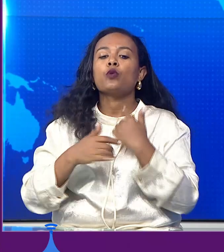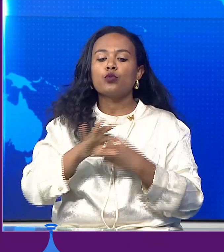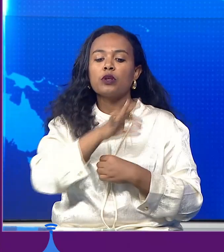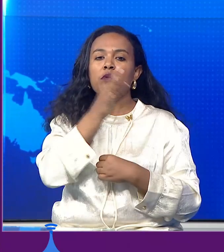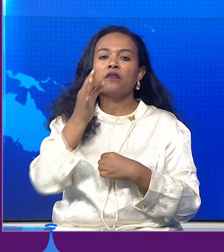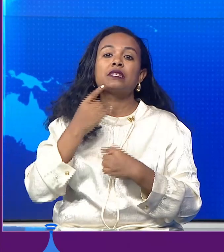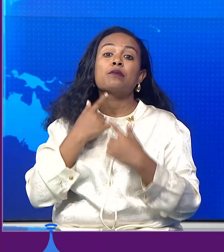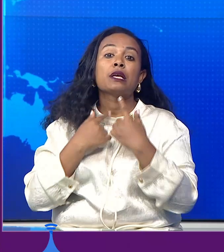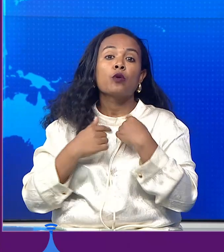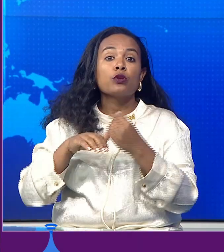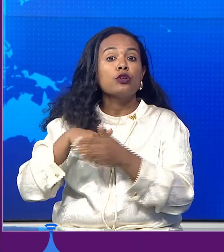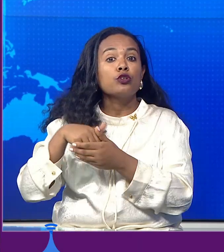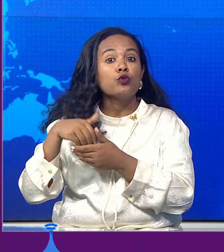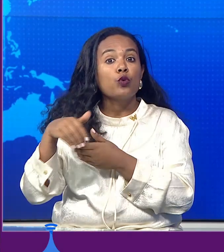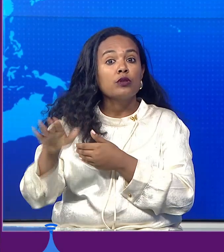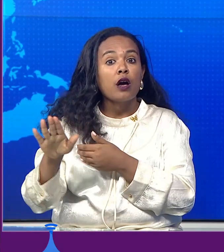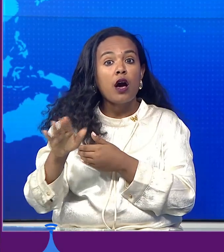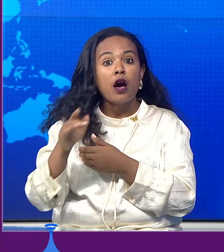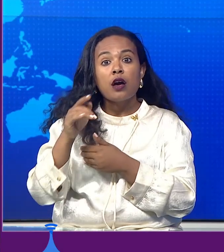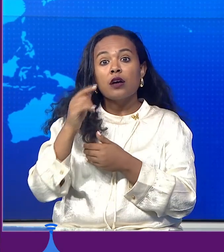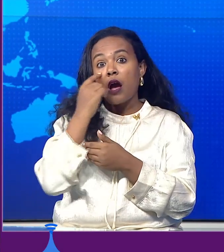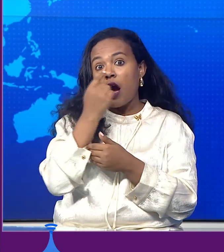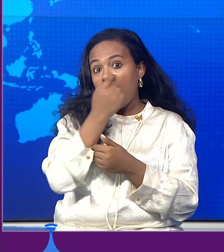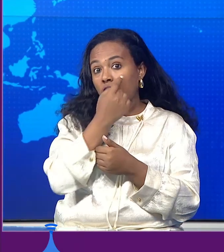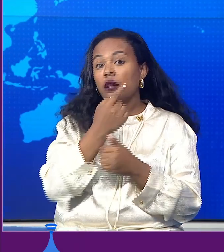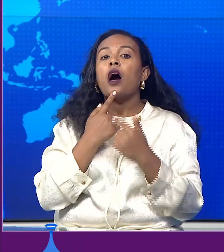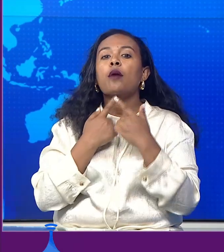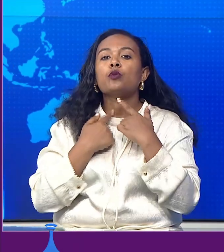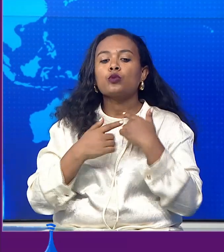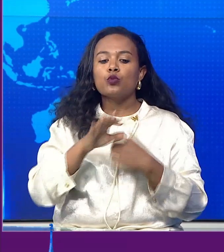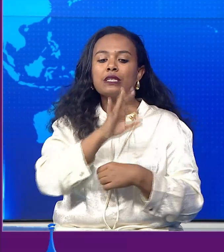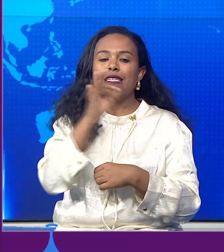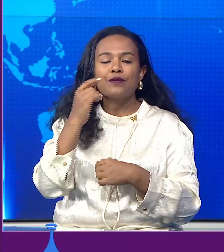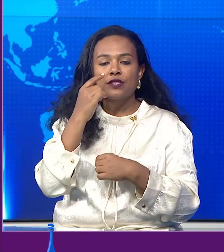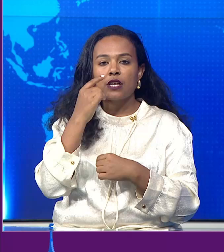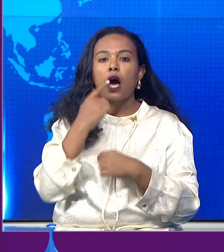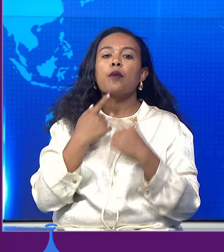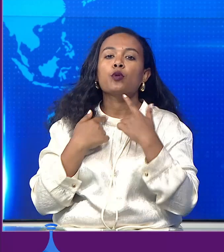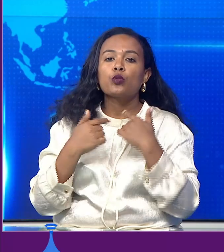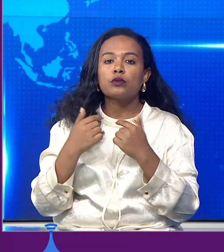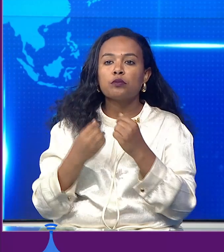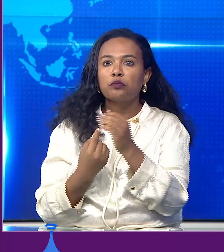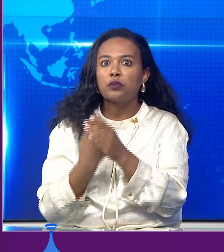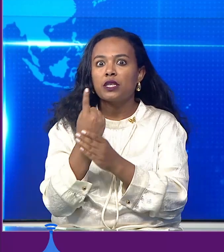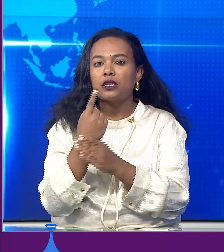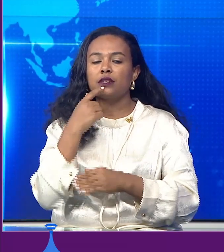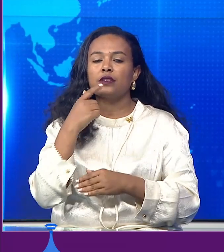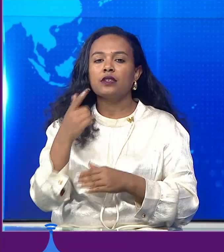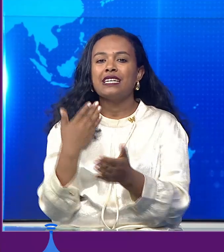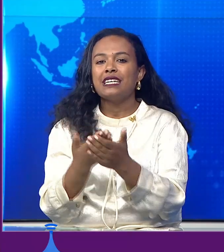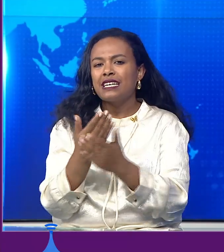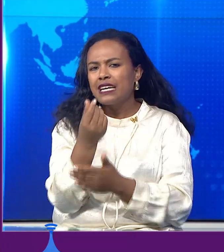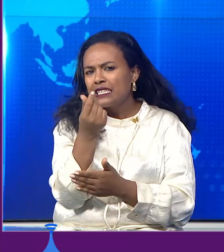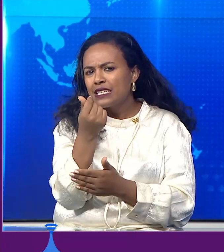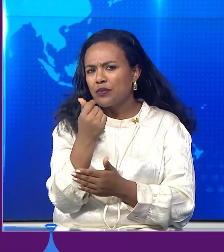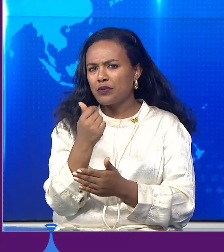ምኞት እንድንወጣ ከአይን አምሮት ወደ ነፍስ አምሮት ብቅ ብለን እንድንወጣ ገንዘብ